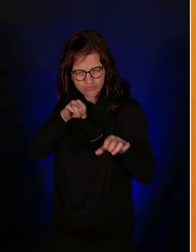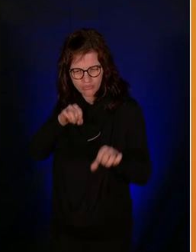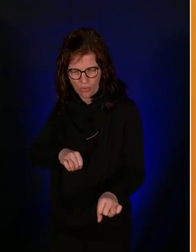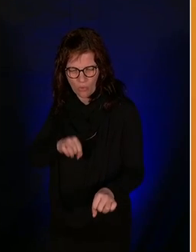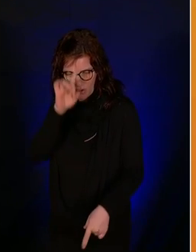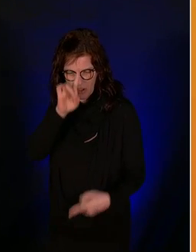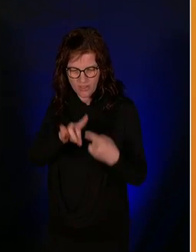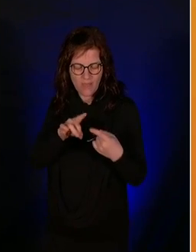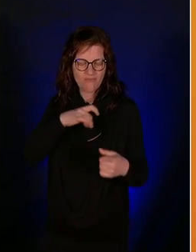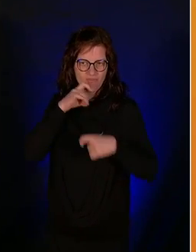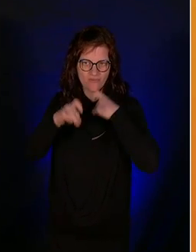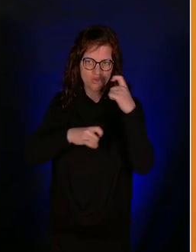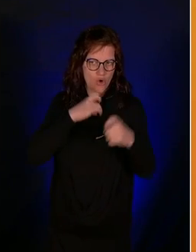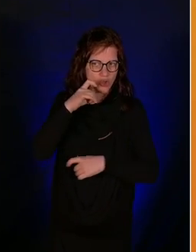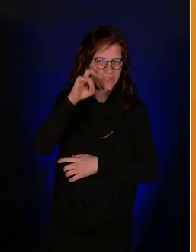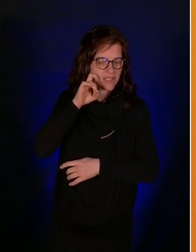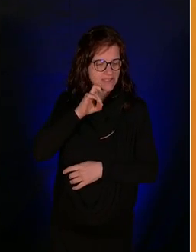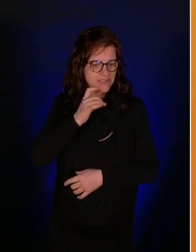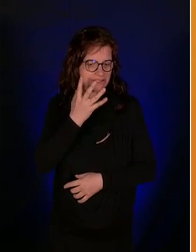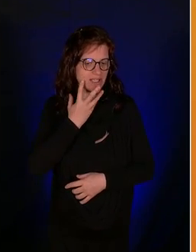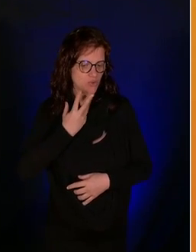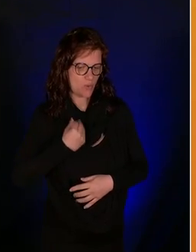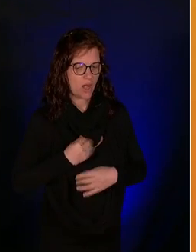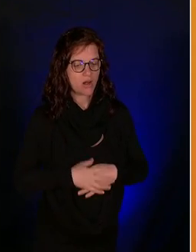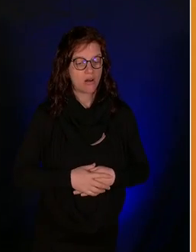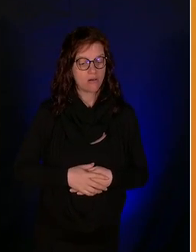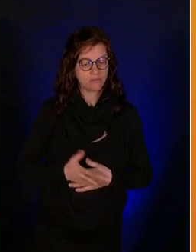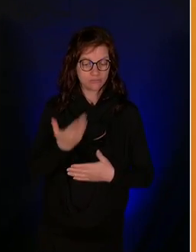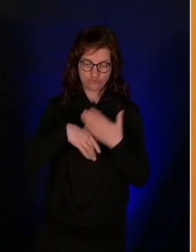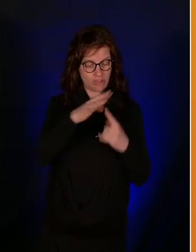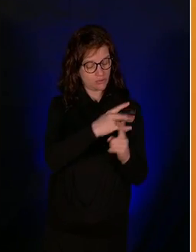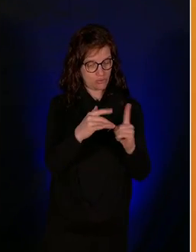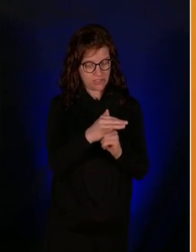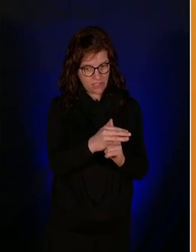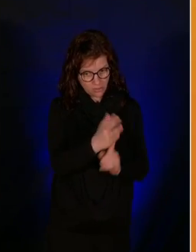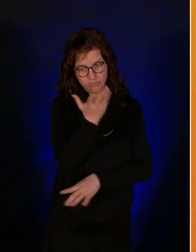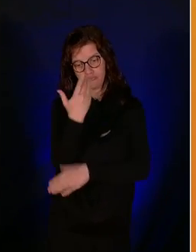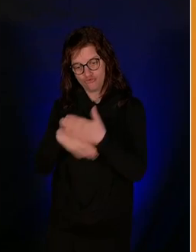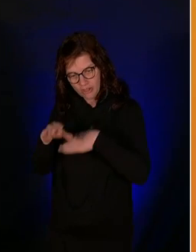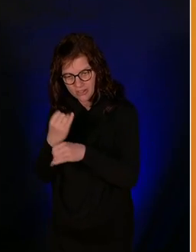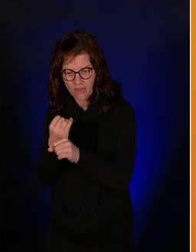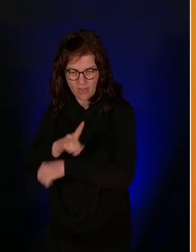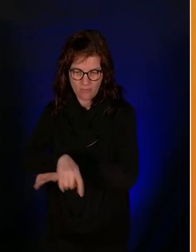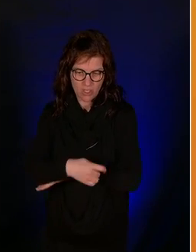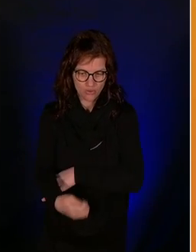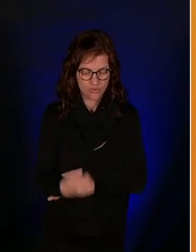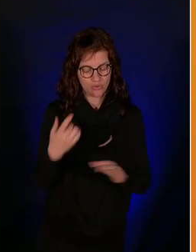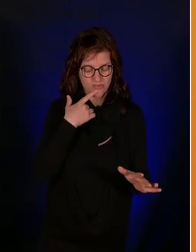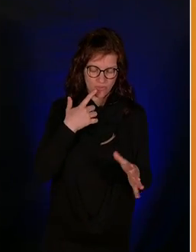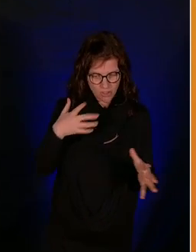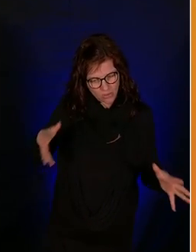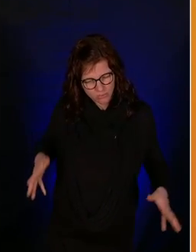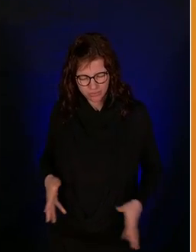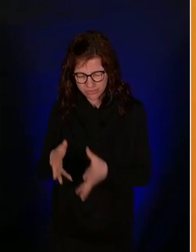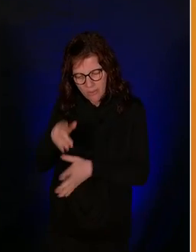question des violences sexistes et sexuelles dans la société. Au travail, bien évidemment, en incitant